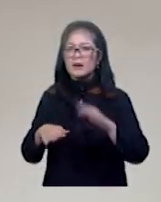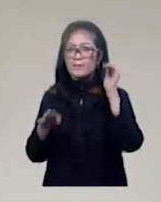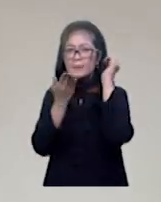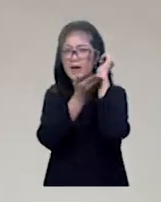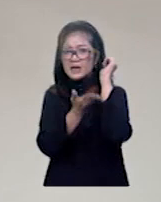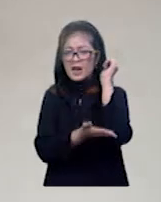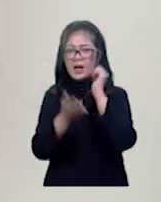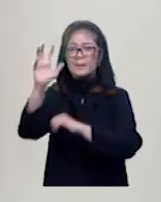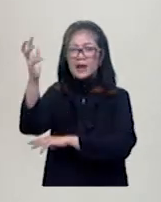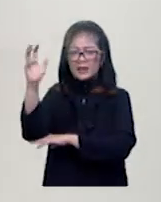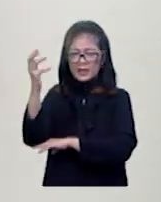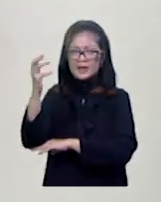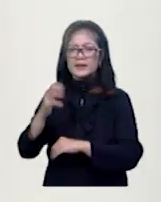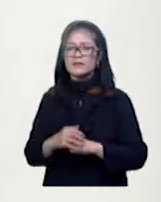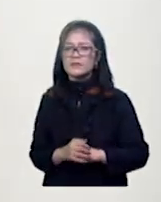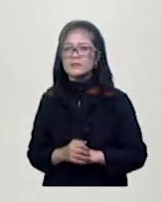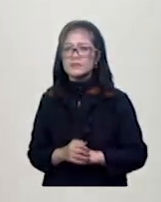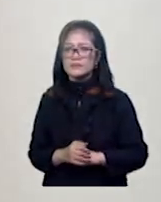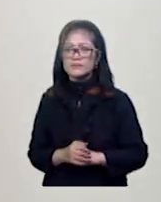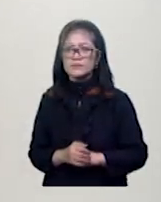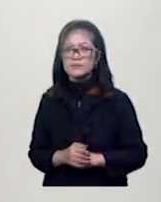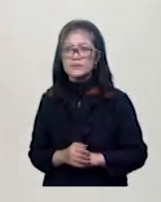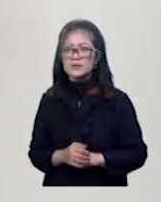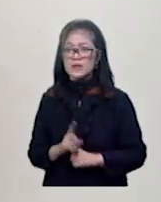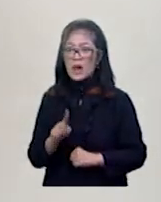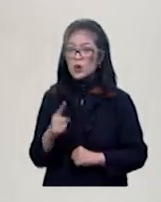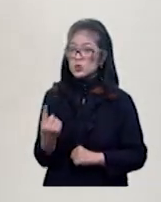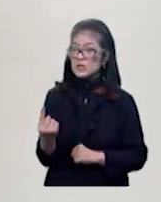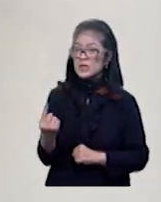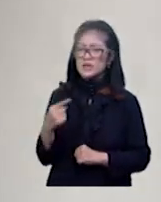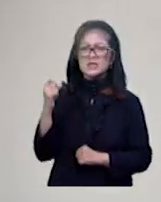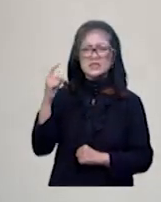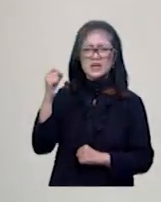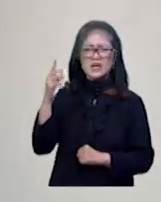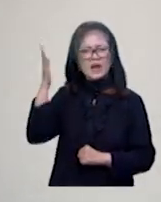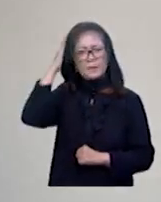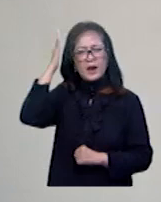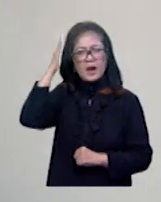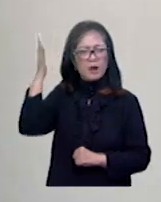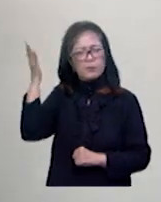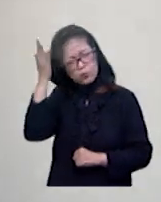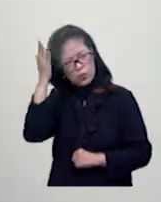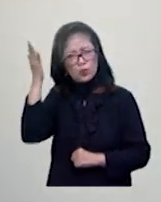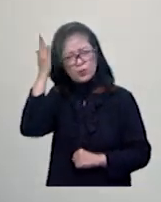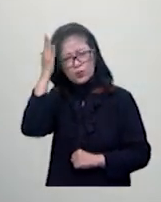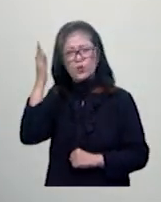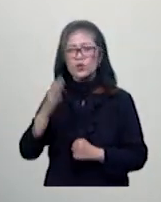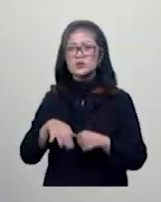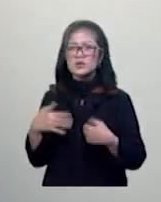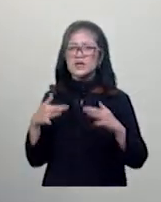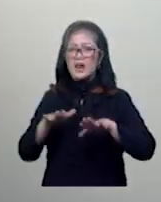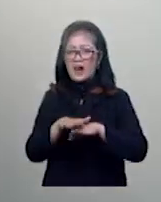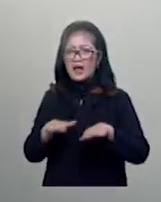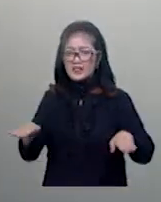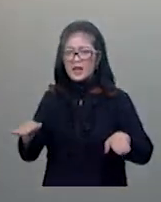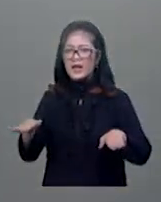Banten. Di saat dirinya sendirian, Chandra kerap membenturkan kepalanya ke lantai. Tak jarang benturan